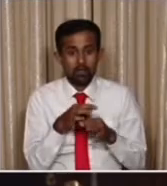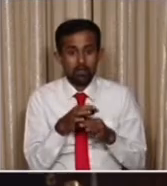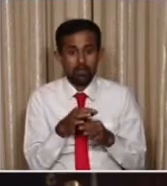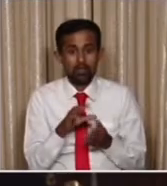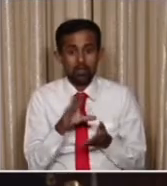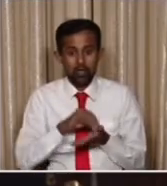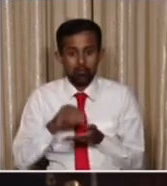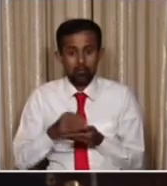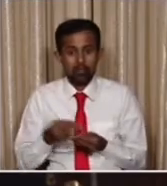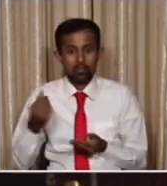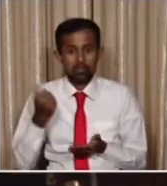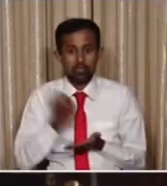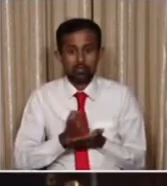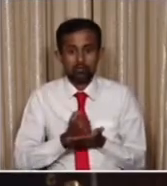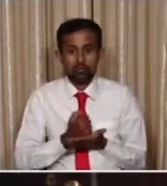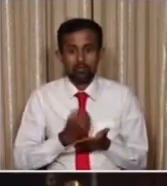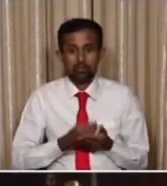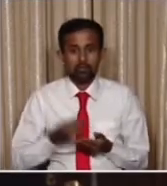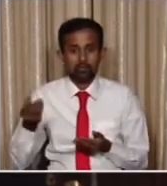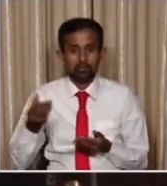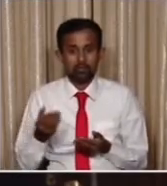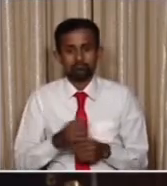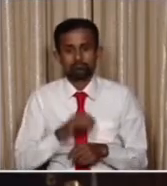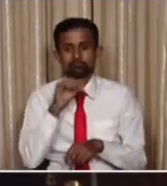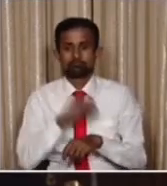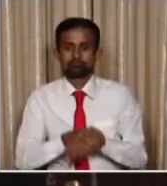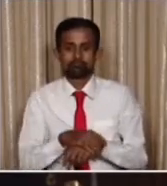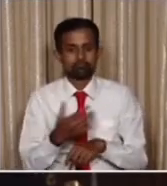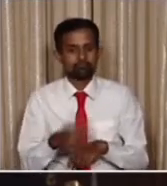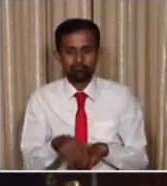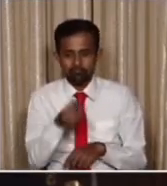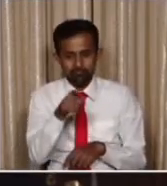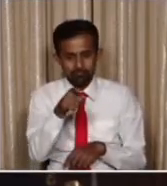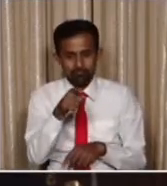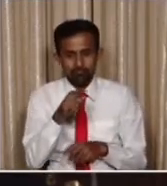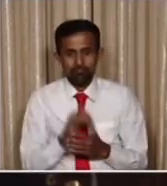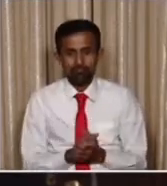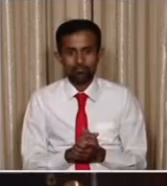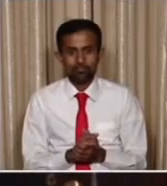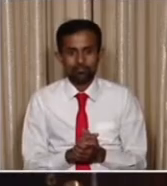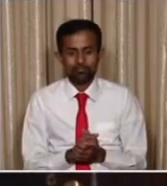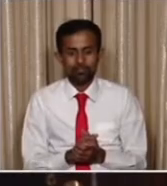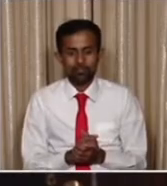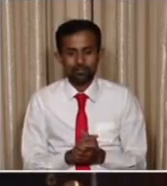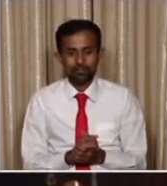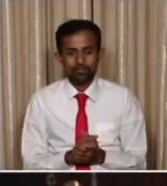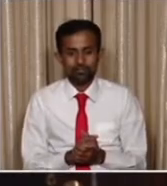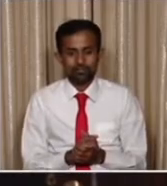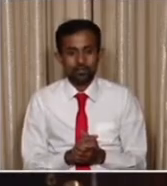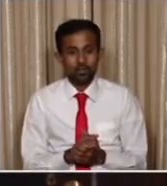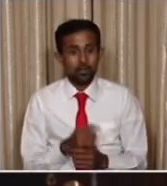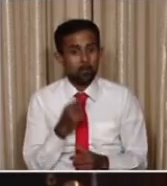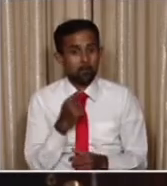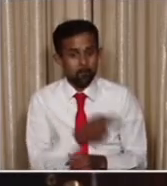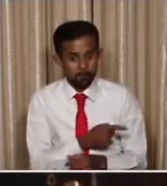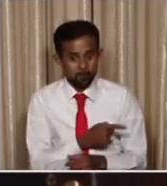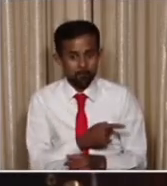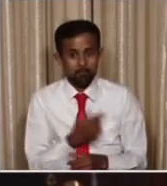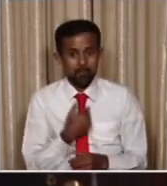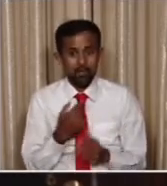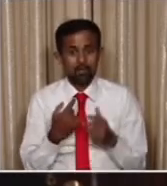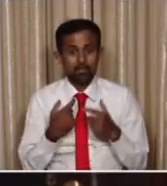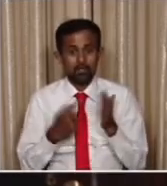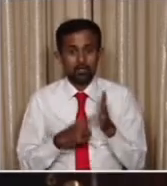කියලා ලියුම් නිකුත් කරද්දී බඩු මාට්ටු වෙලා නැද්ද කරු සභාපතිතුමනි? එතකොට මේ අපේ